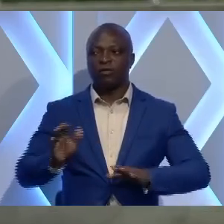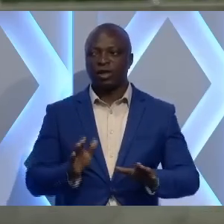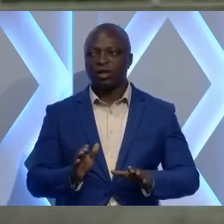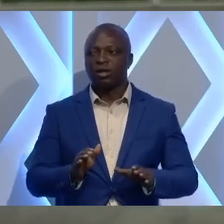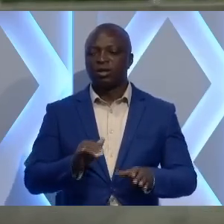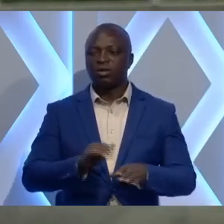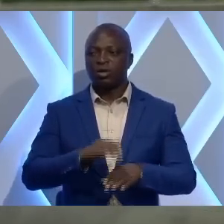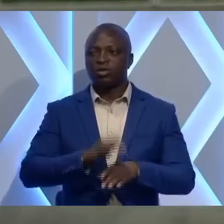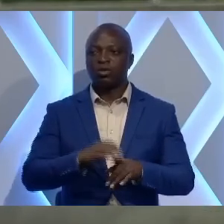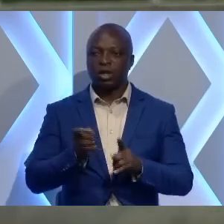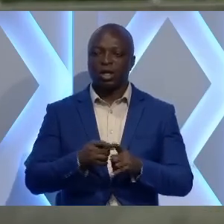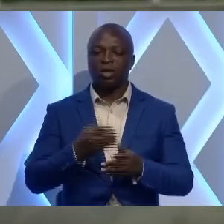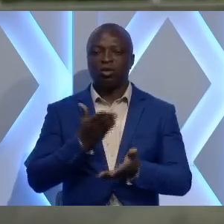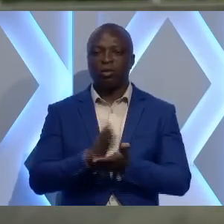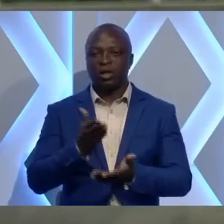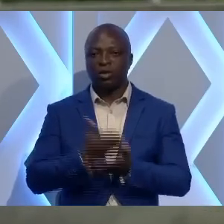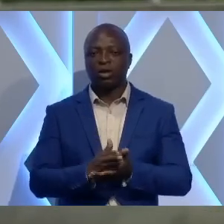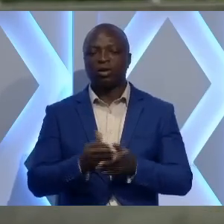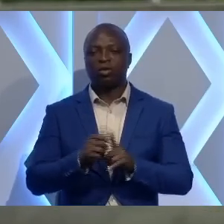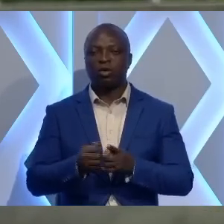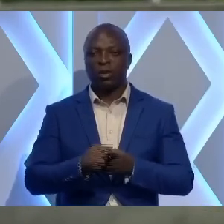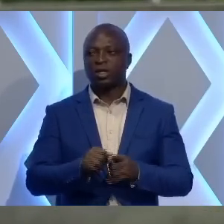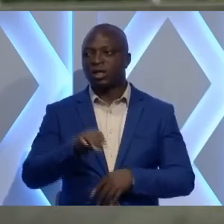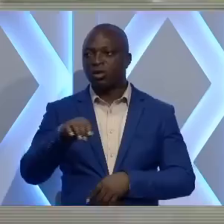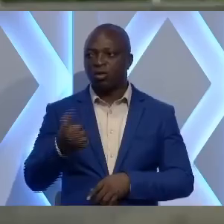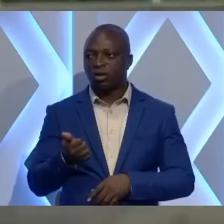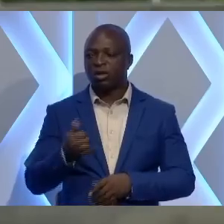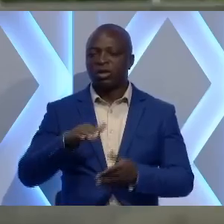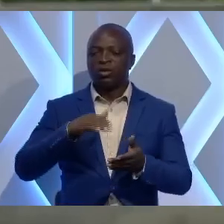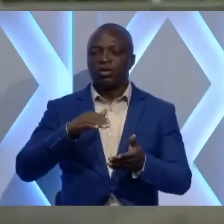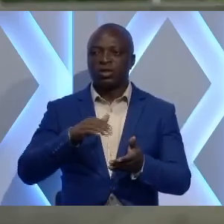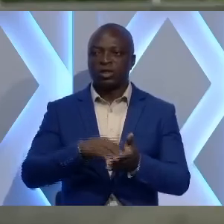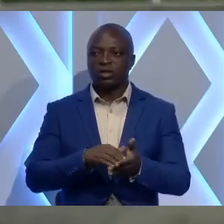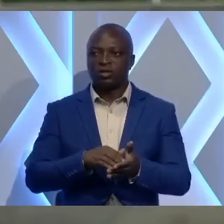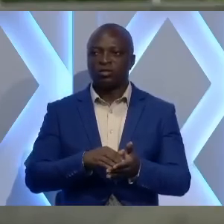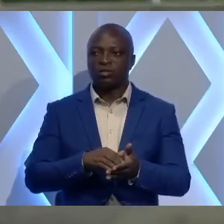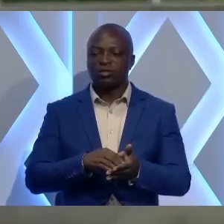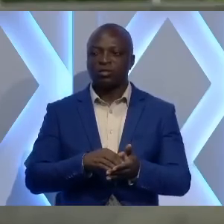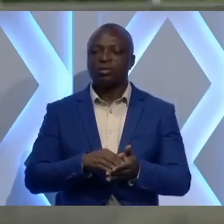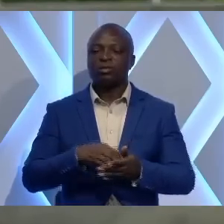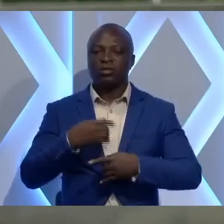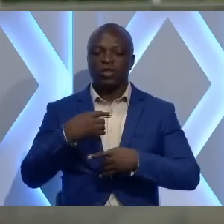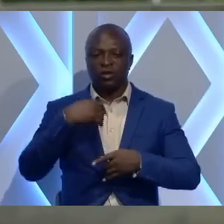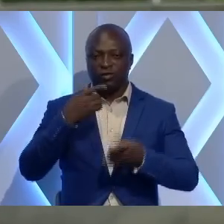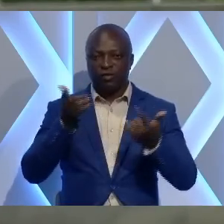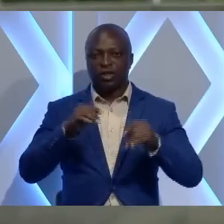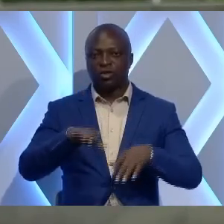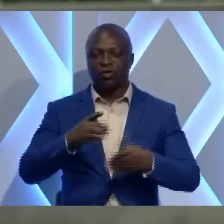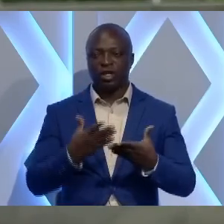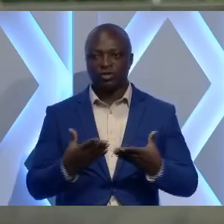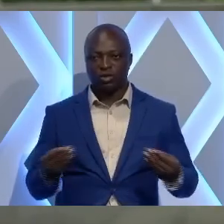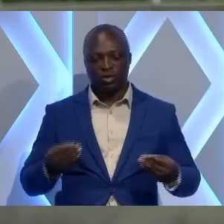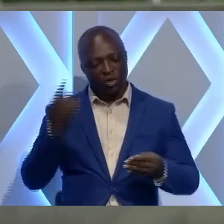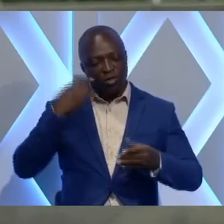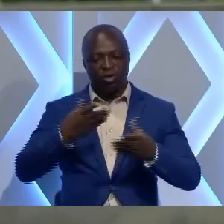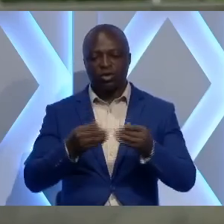soit sur le riz, sur le manioc, sur le maïs et autres plantes, donc le centre des bio-agresseurs là, viendra trouver des solutions pour